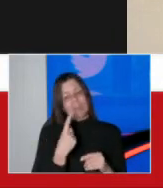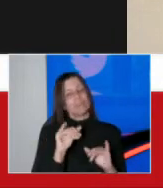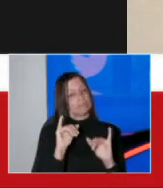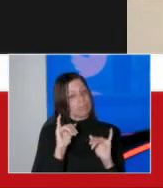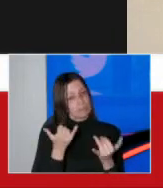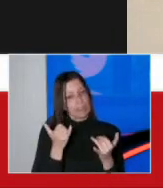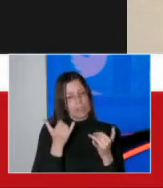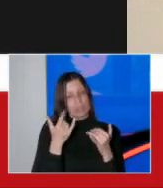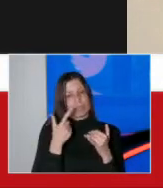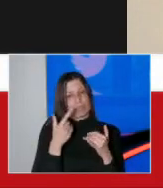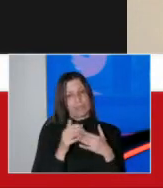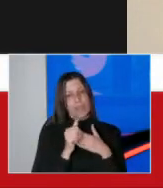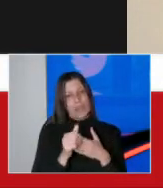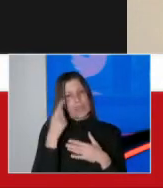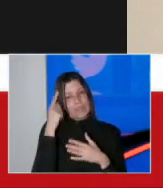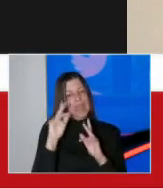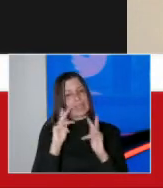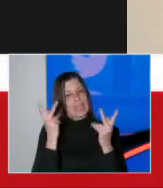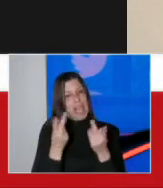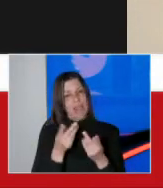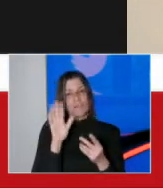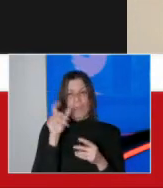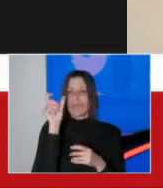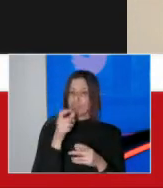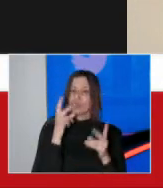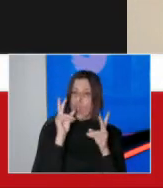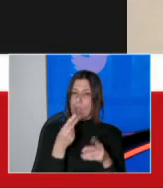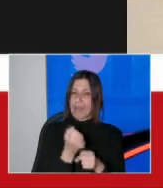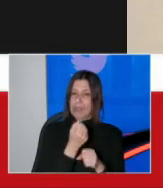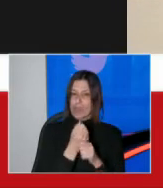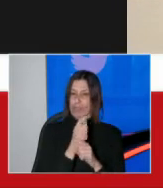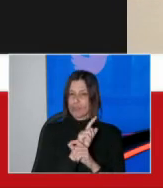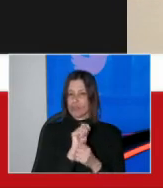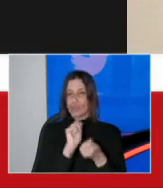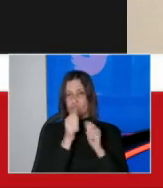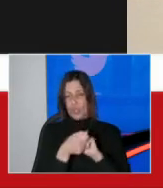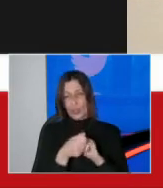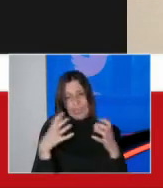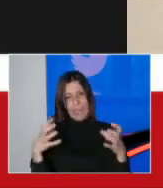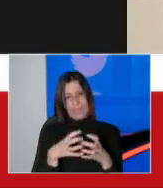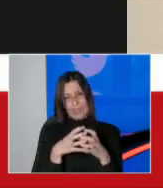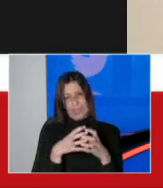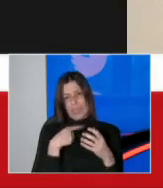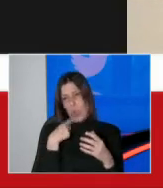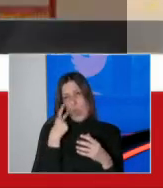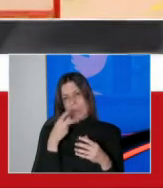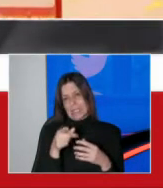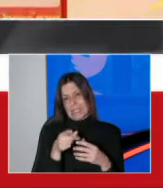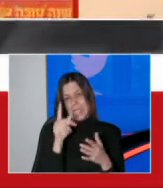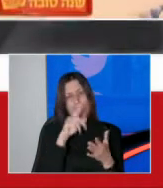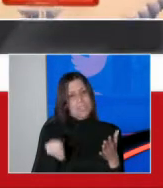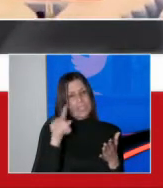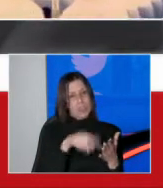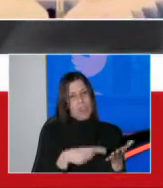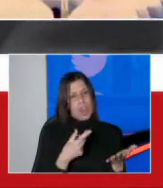גם כמובילי דעת קהל וגם כן כאנשים שיכולים לעשות שינוי חברתי. אני לא רואה בזה פסול,